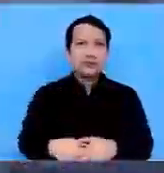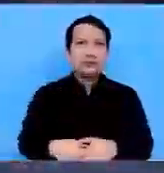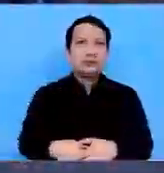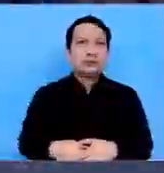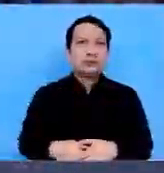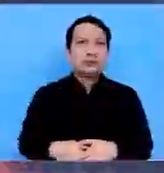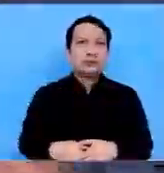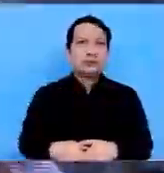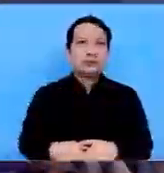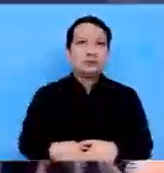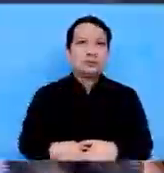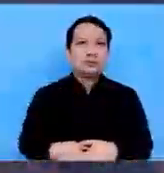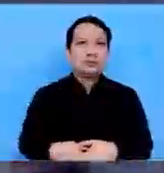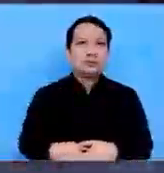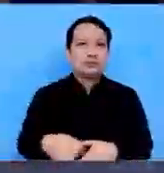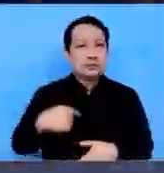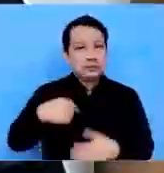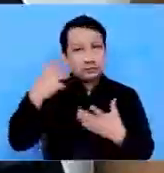well. And